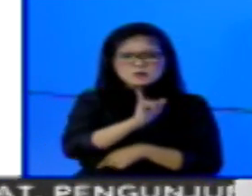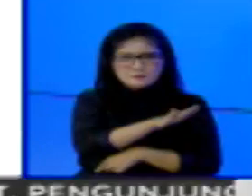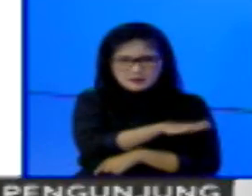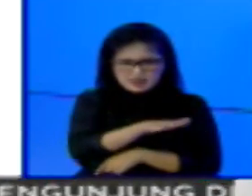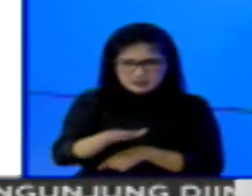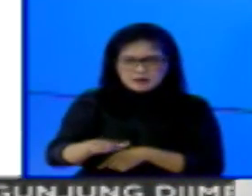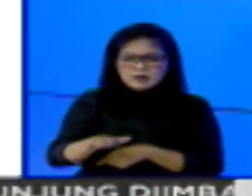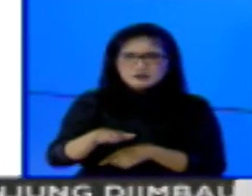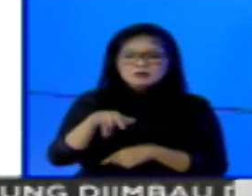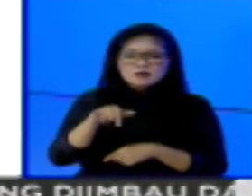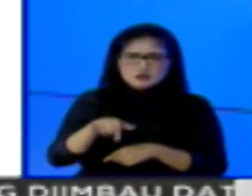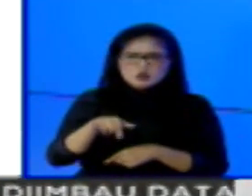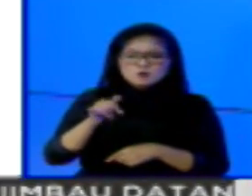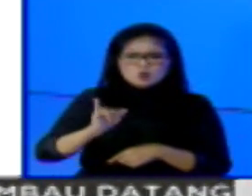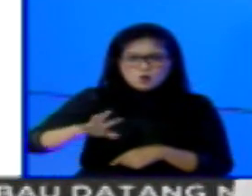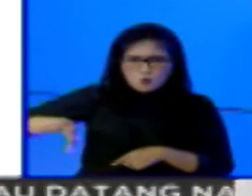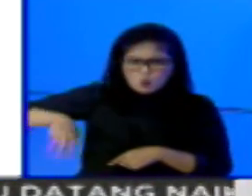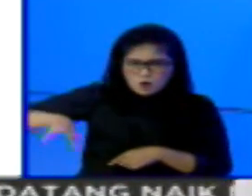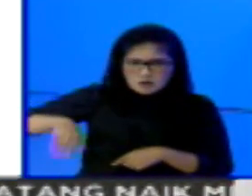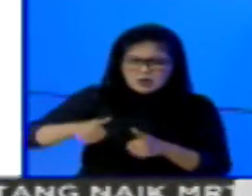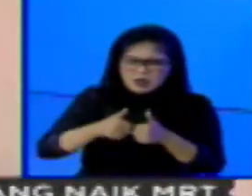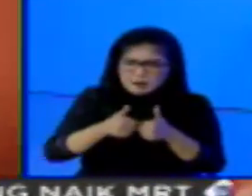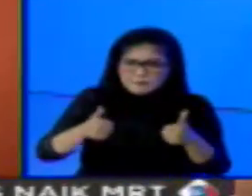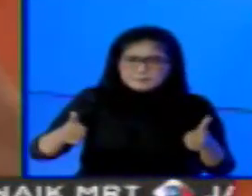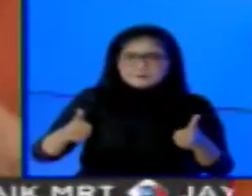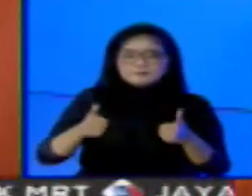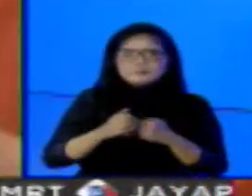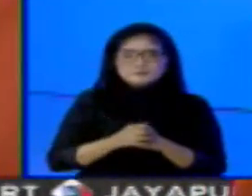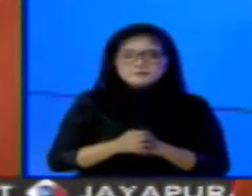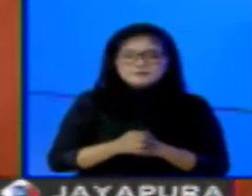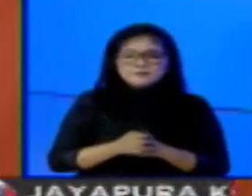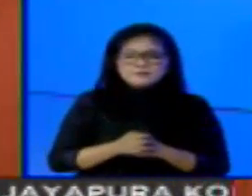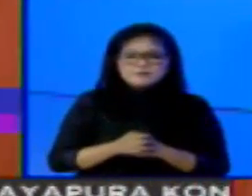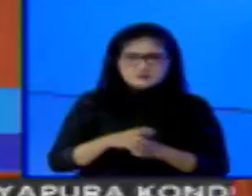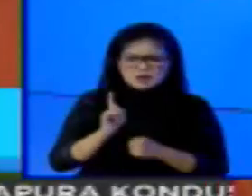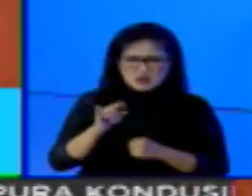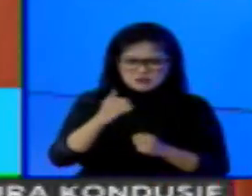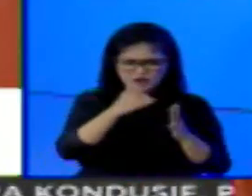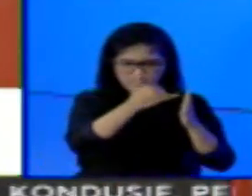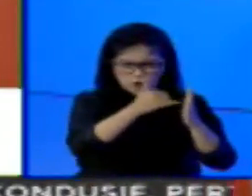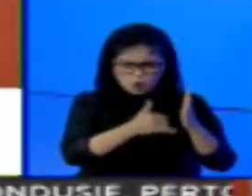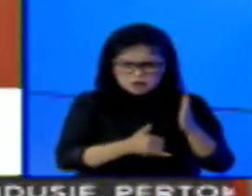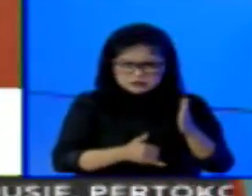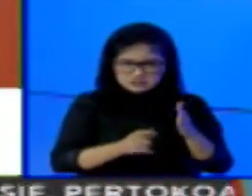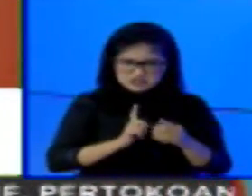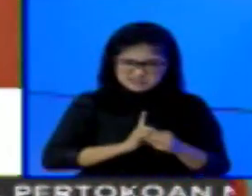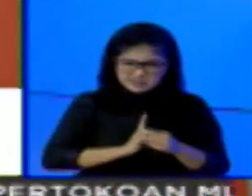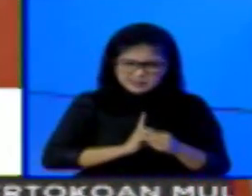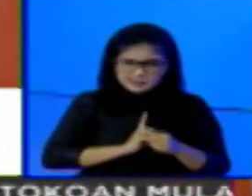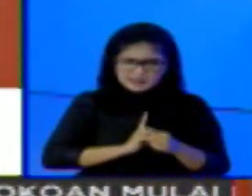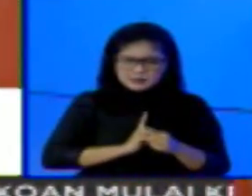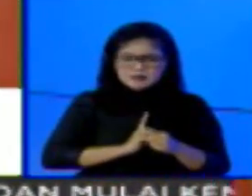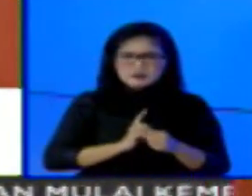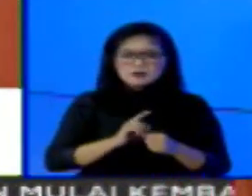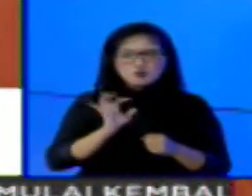guna memiliki hubungan keluarga kecil yang harmonis. Kita evaluasi diri kita sendiri yuk gitu, introspeksi diri orang tuanya sendiri